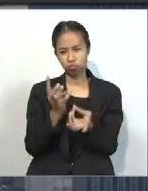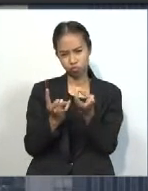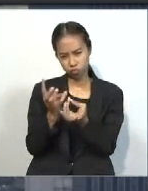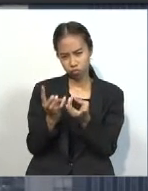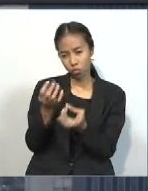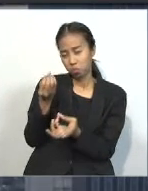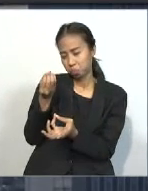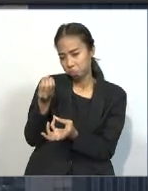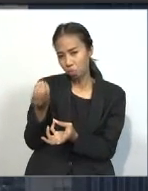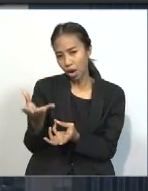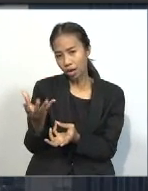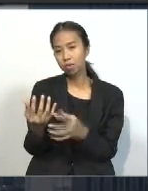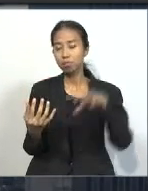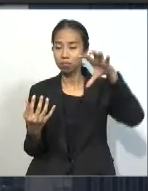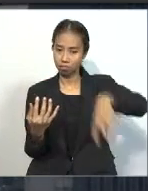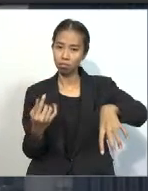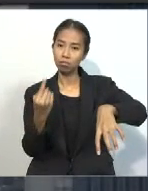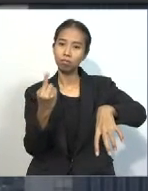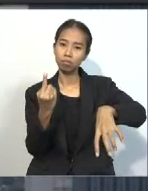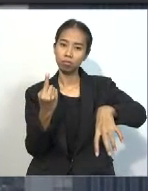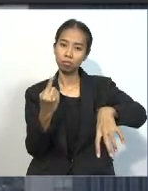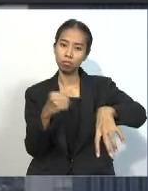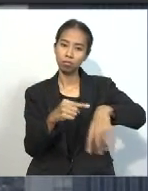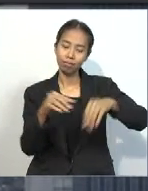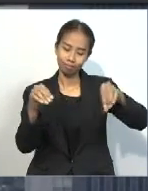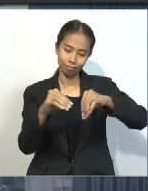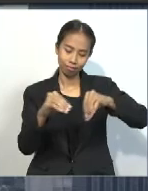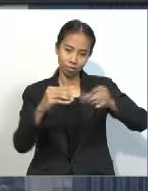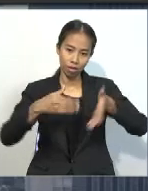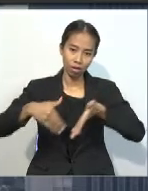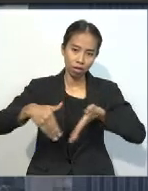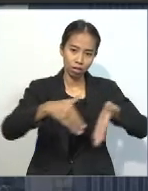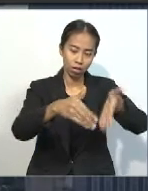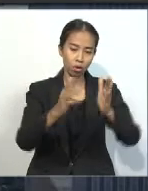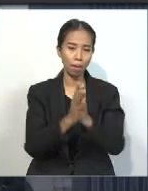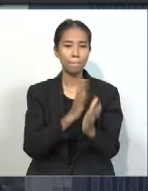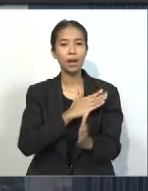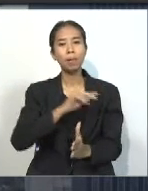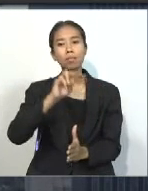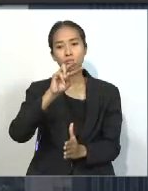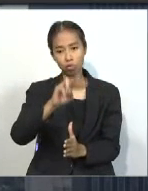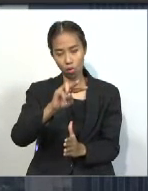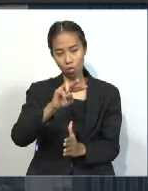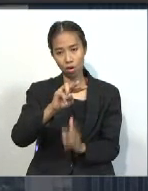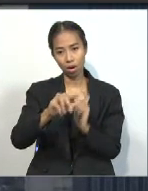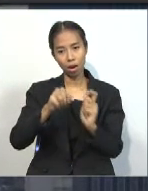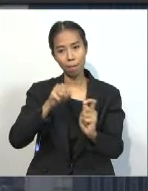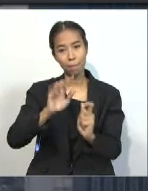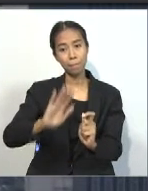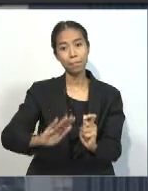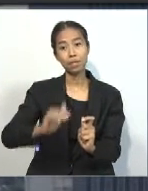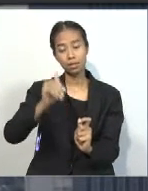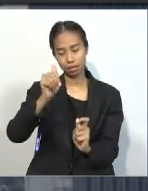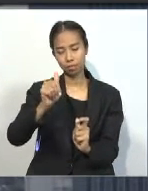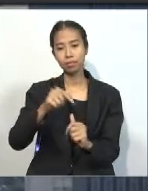องมีแนวโน้มสูงขึ้น1พื้นที่ค่ะก็คือที่ริมถนนคู่ขนานพระราม2อำเภอเมืองจังหวัดที่ถนนคู่ขน